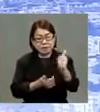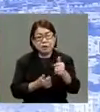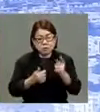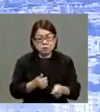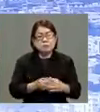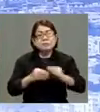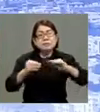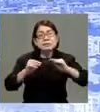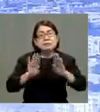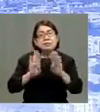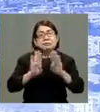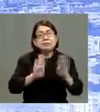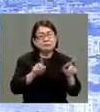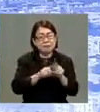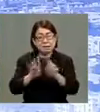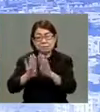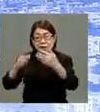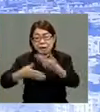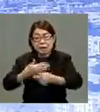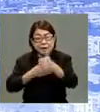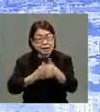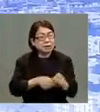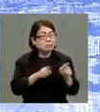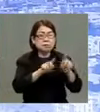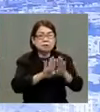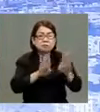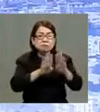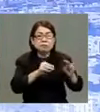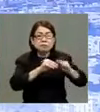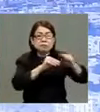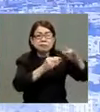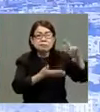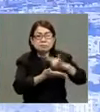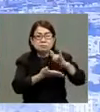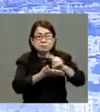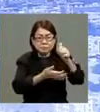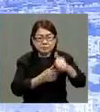ายด้านนี้ก็ผ่อนคลายขึ้นนำเรียนว่าพี่น้องประชาชนที่มี